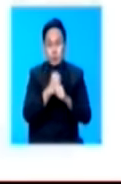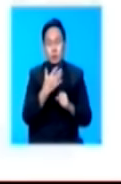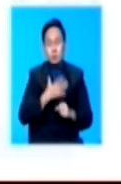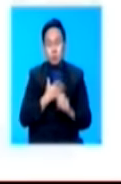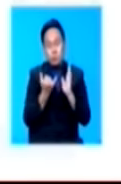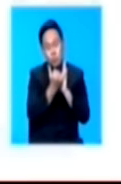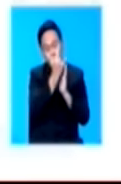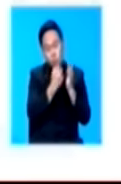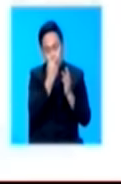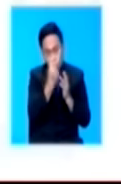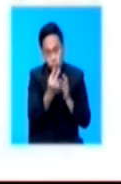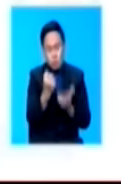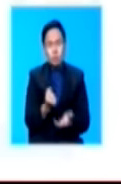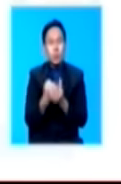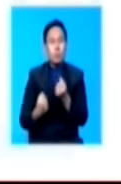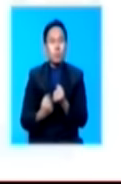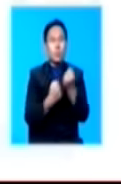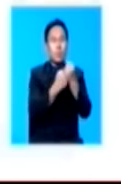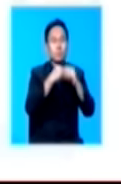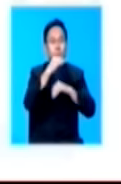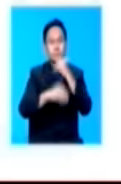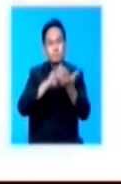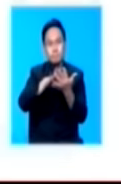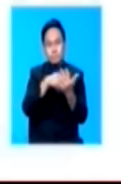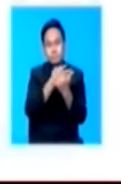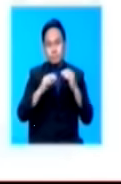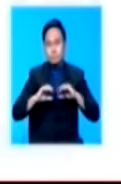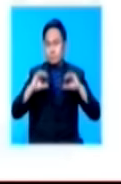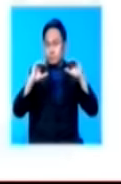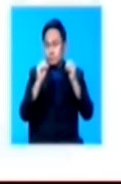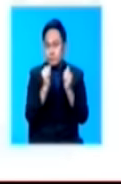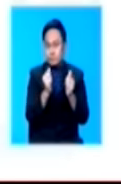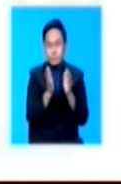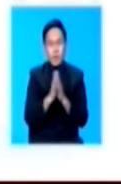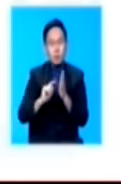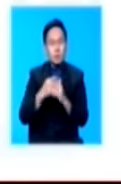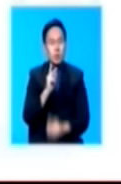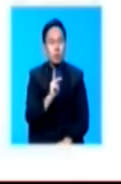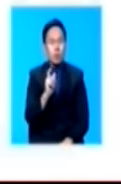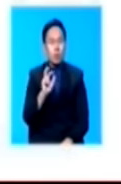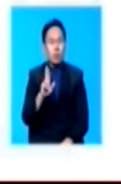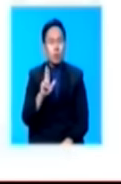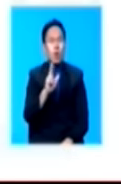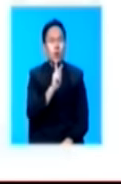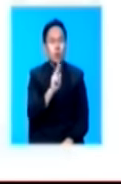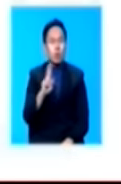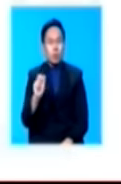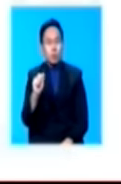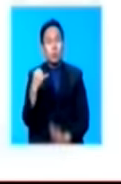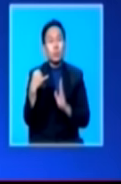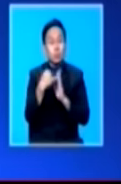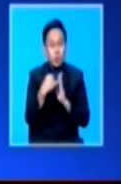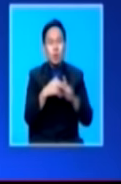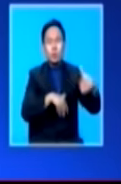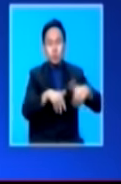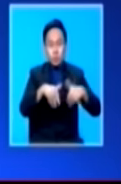านั้นได้ช่วยกันขับเคลื่อนตามนโยบายรัฐบาลเป็นอย่างดีนะครับนับตั้งแต่กอจังหวัดลงมาถึงระดับชุมชนหมู่บ้านนะครับ